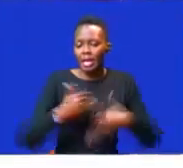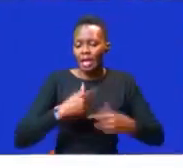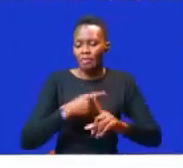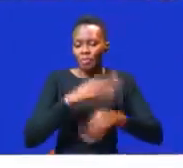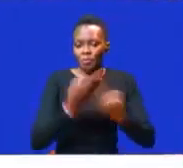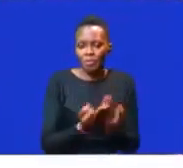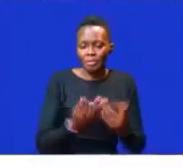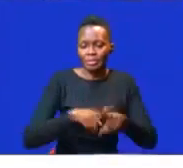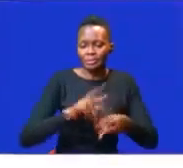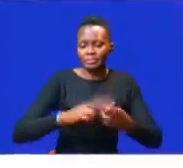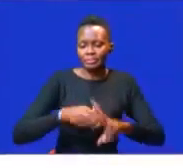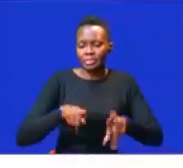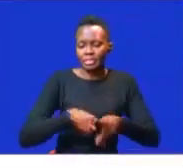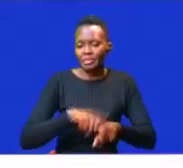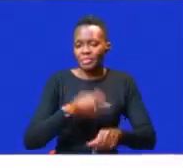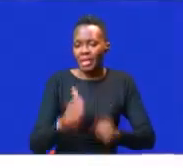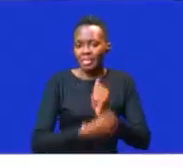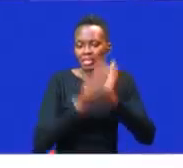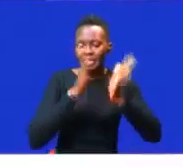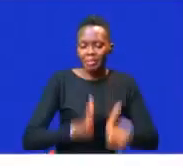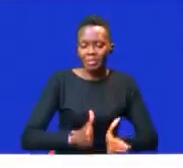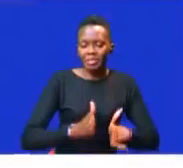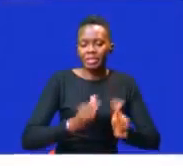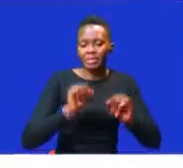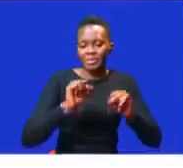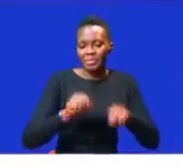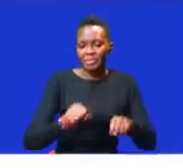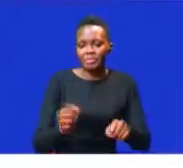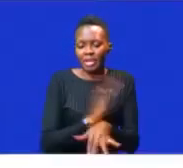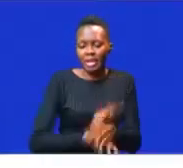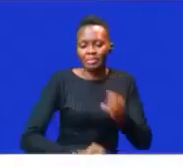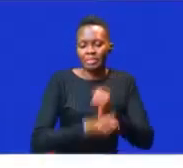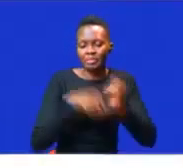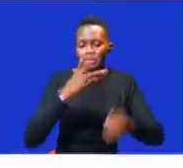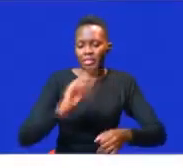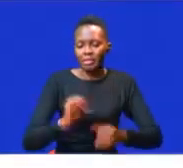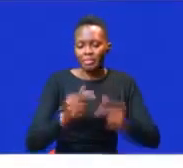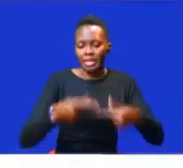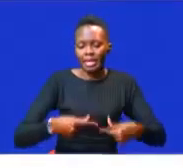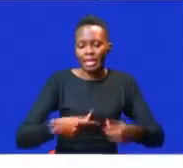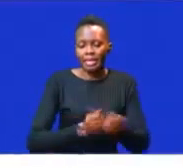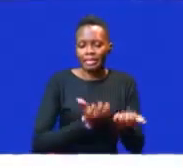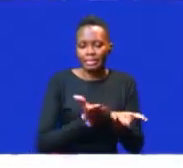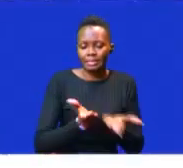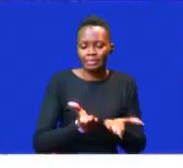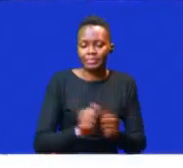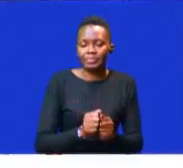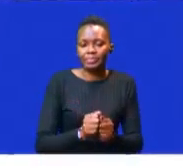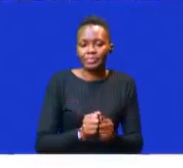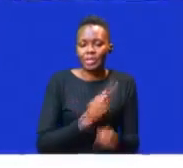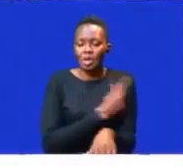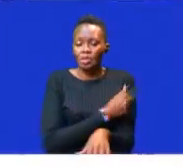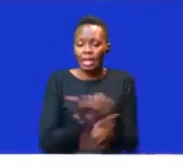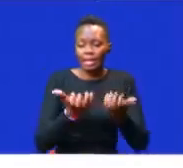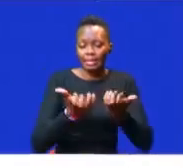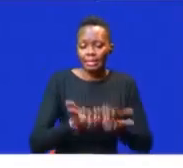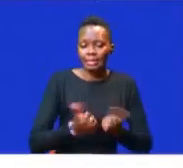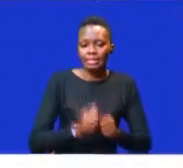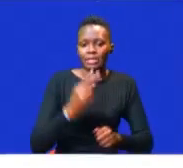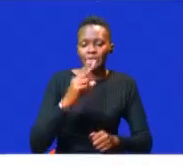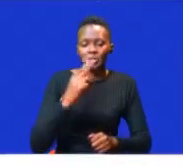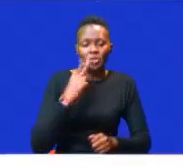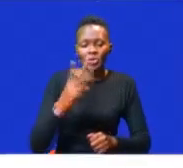wala. Ninyo wayo kachi koda joko nyalo bedo koda minimaro konyo. Mbiyo koda yurti. Joseph, tal duwa nalofungereyo, maoka nyal afo